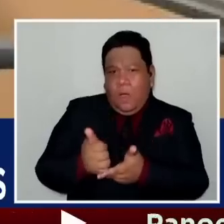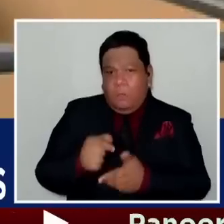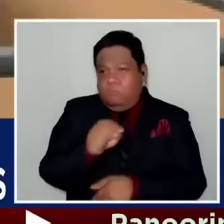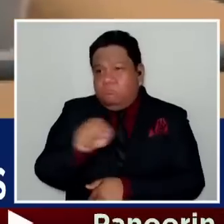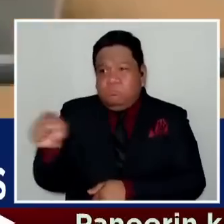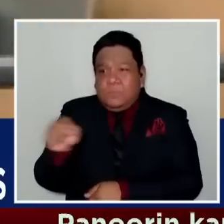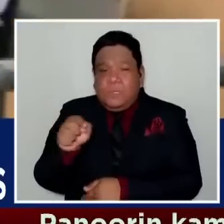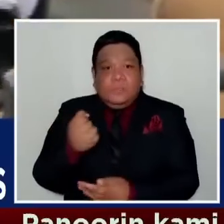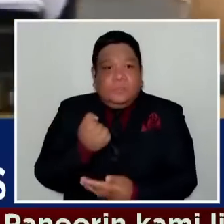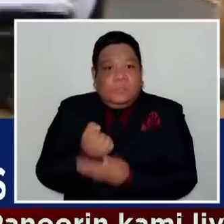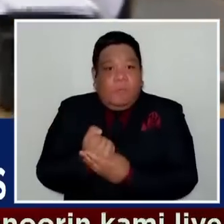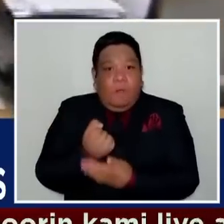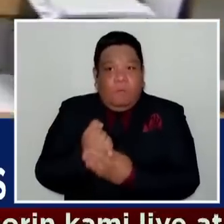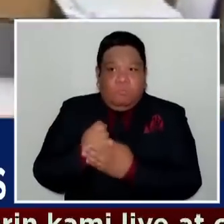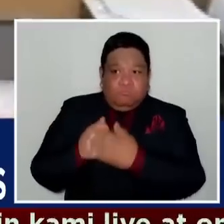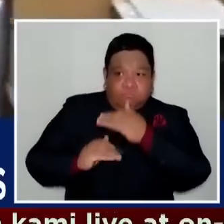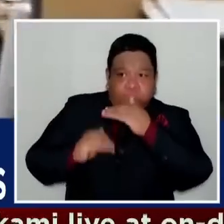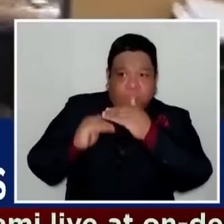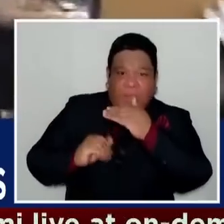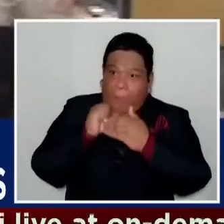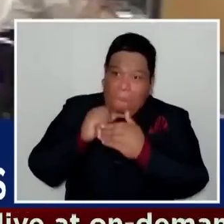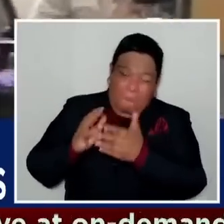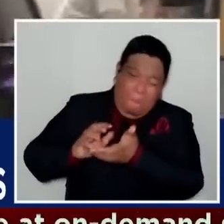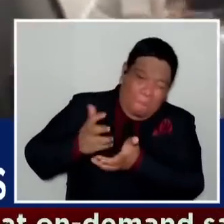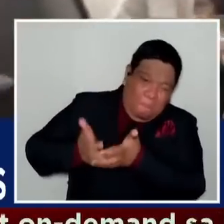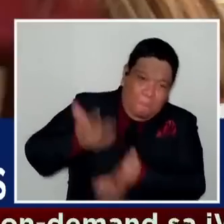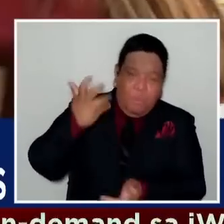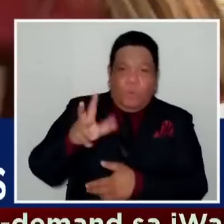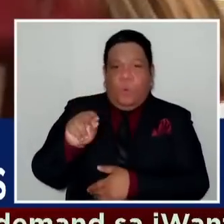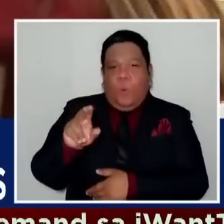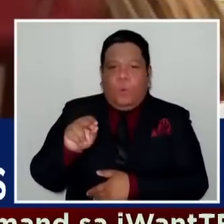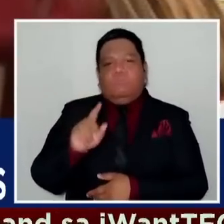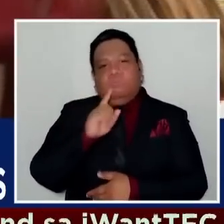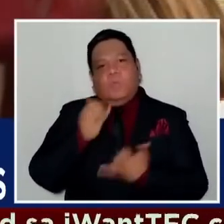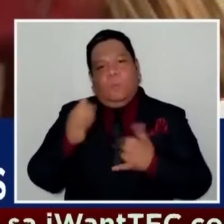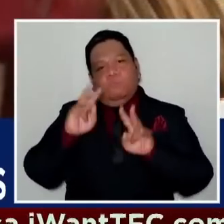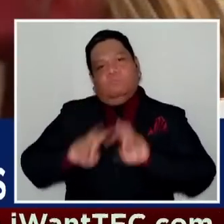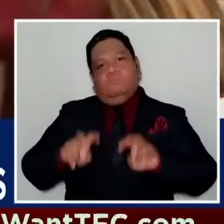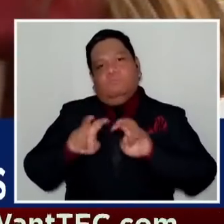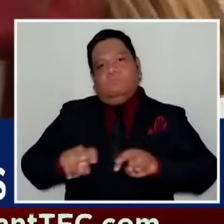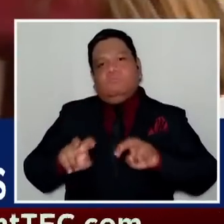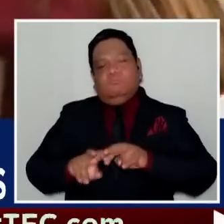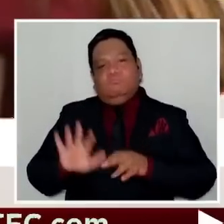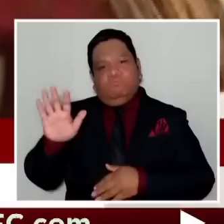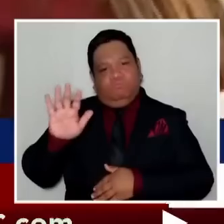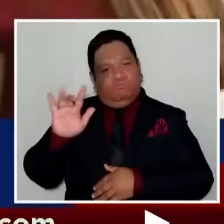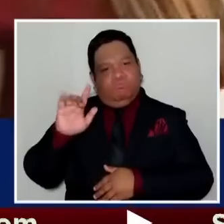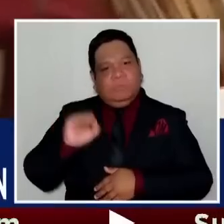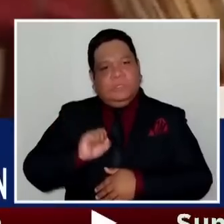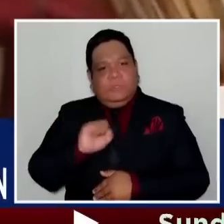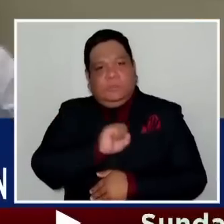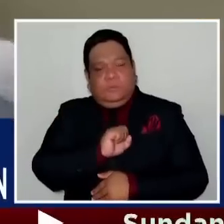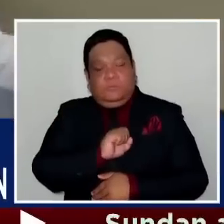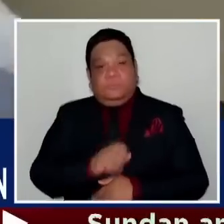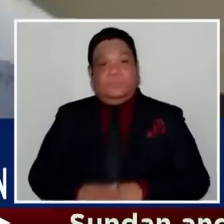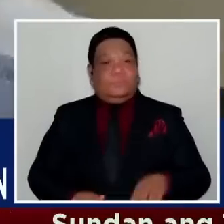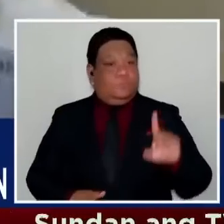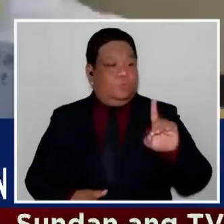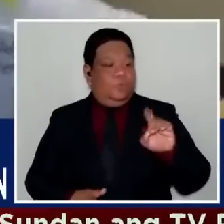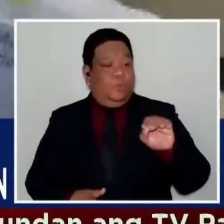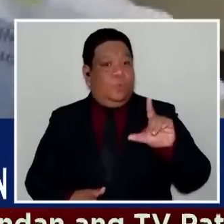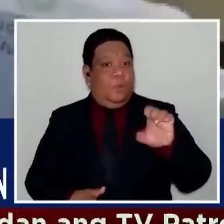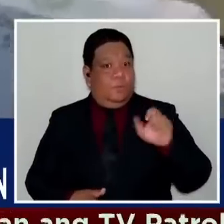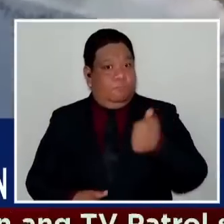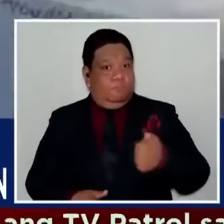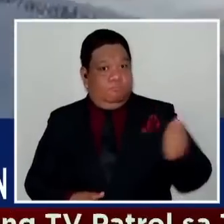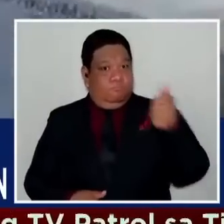dahil mabagal umanong kumilos ang regional wage boards. Sabi ni Labor Secretary Bienvenido Laguesma, maganda ang mga panukalang